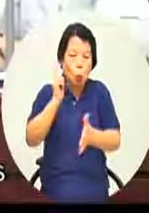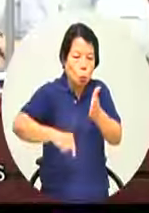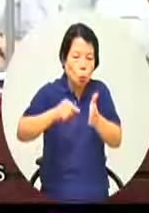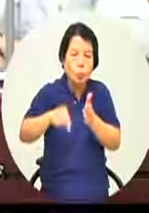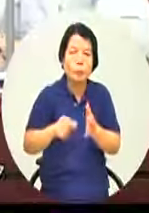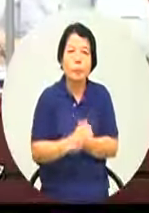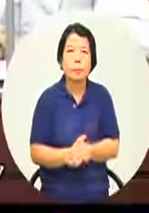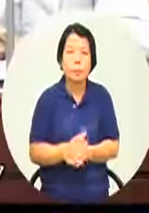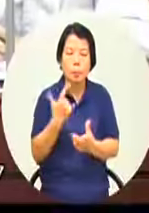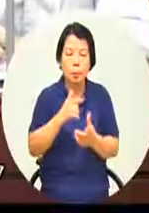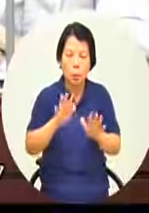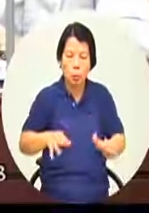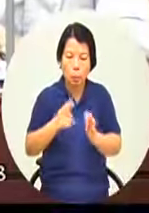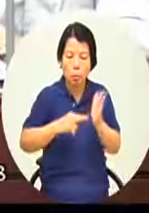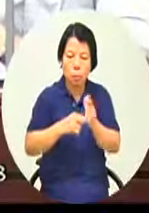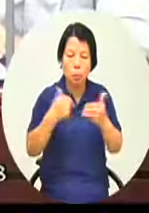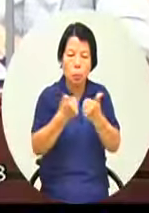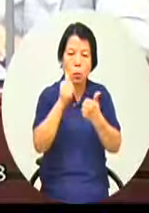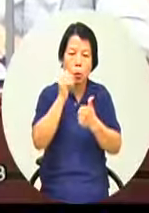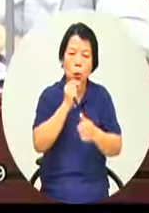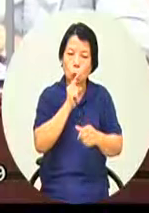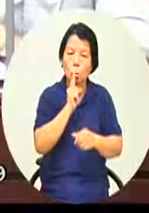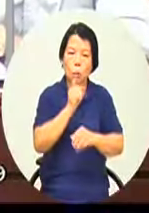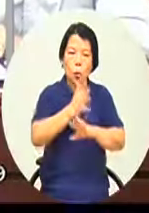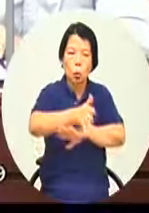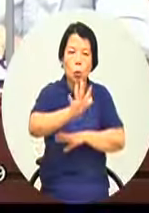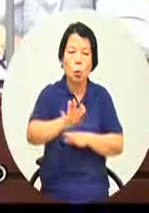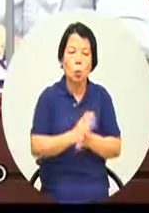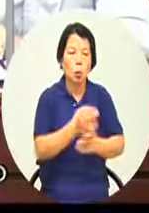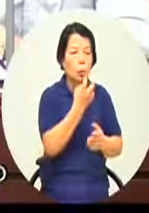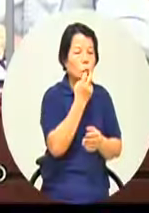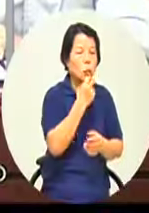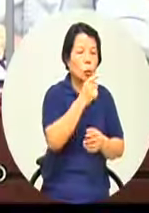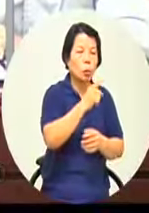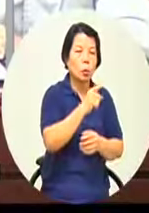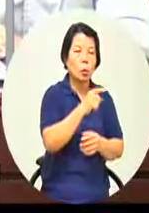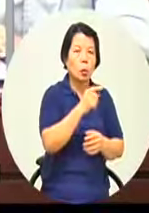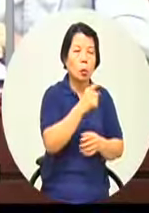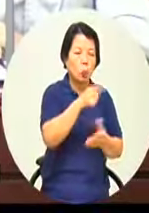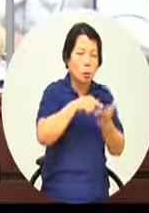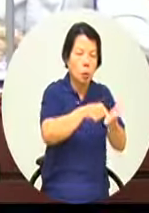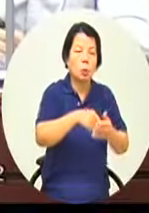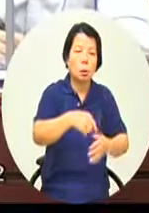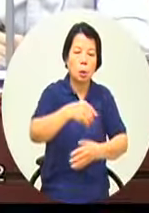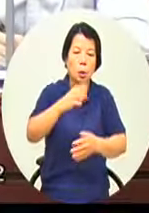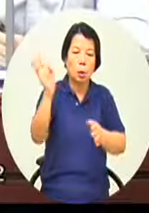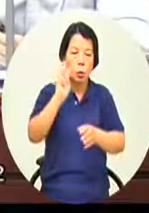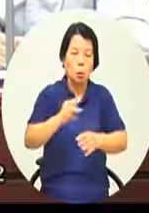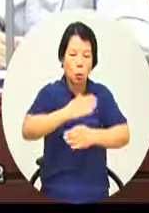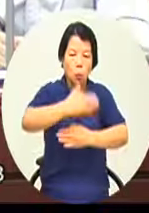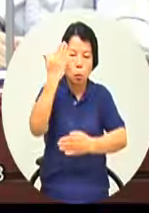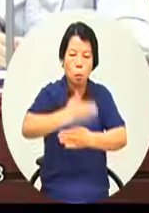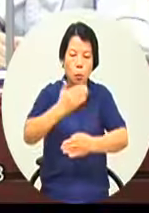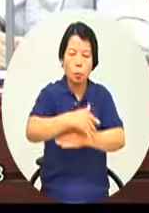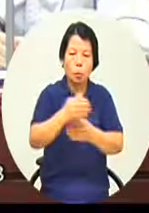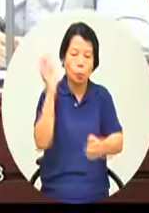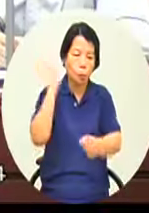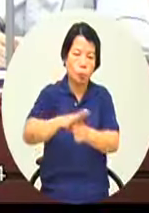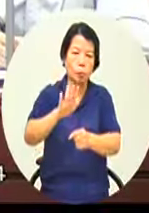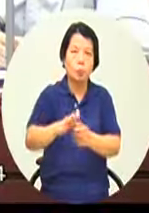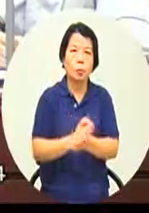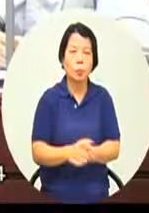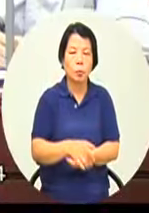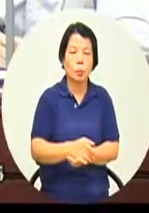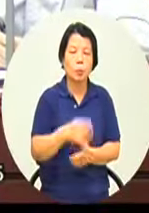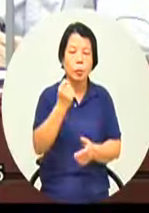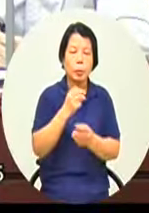次我们在说明会也有报告说我们会争取这一个中央的水闸门补助。那营建署上礼拜也有到高雄来，我们也有反映。那